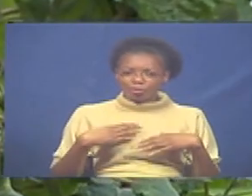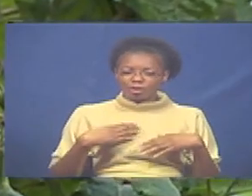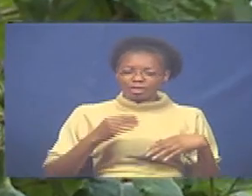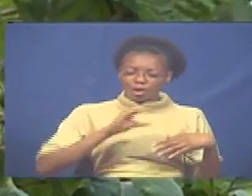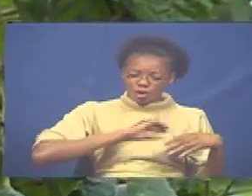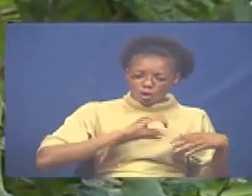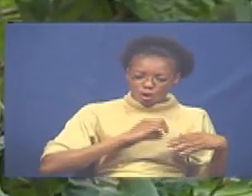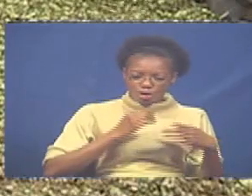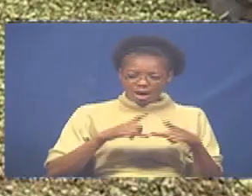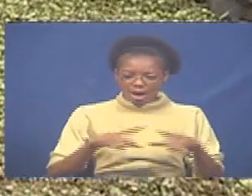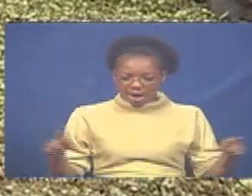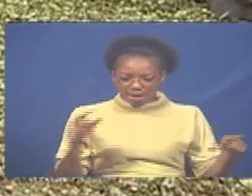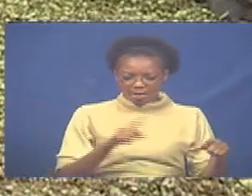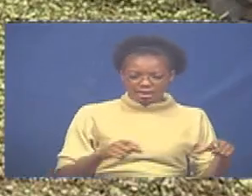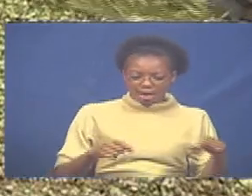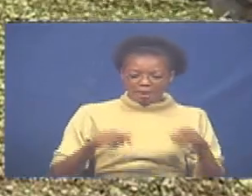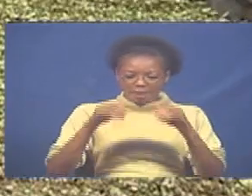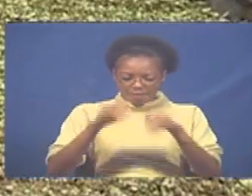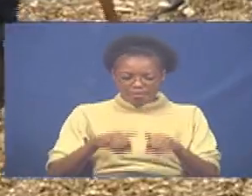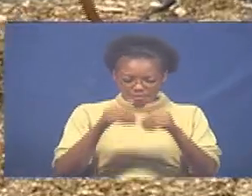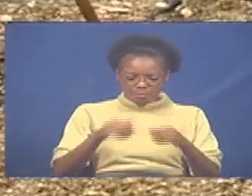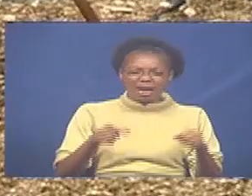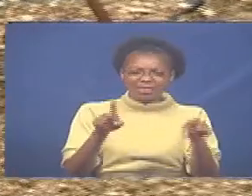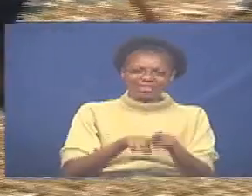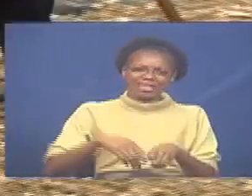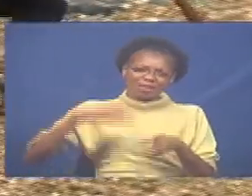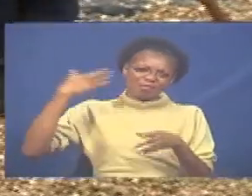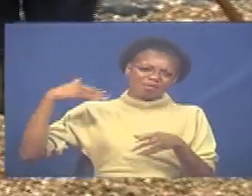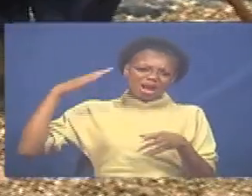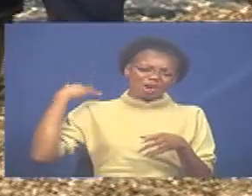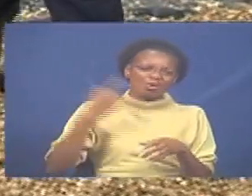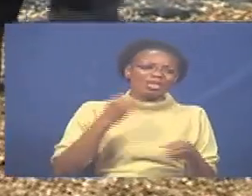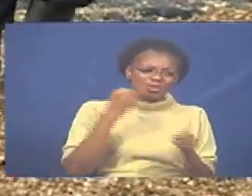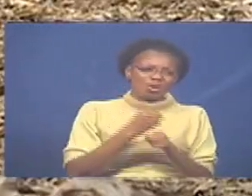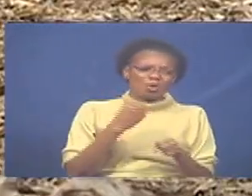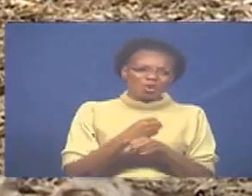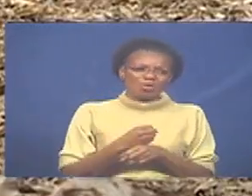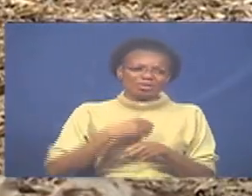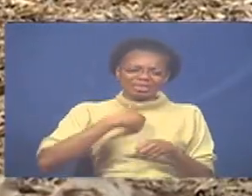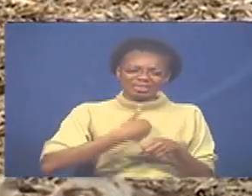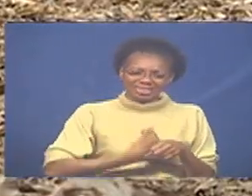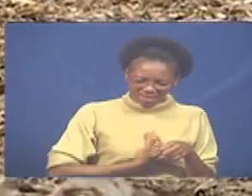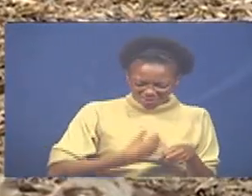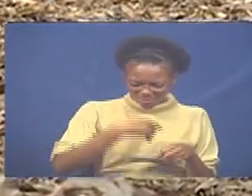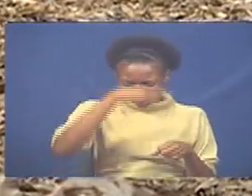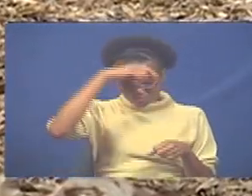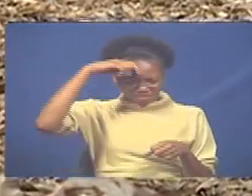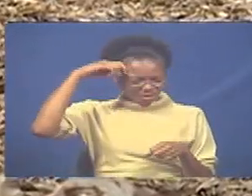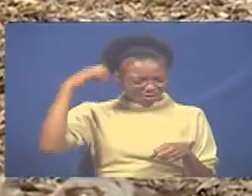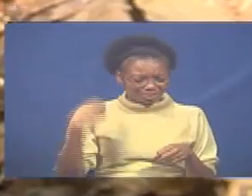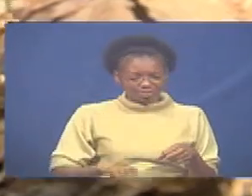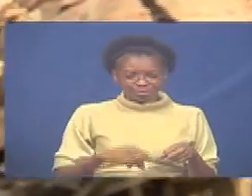kwani ilikuwa kazi ya kuchosha bila vifaa vya kisasa. Sasa watafiti wanahimiza watu